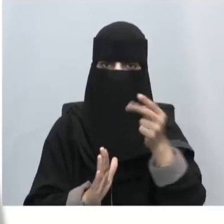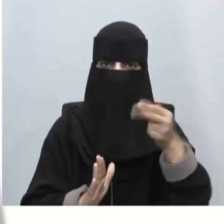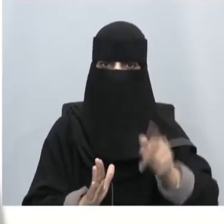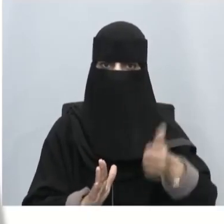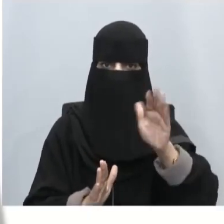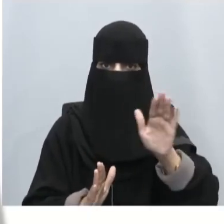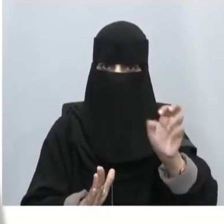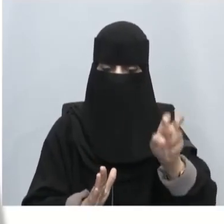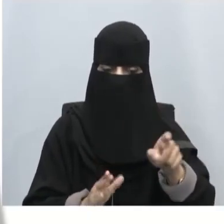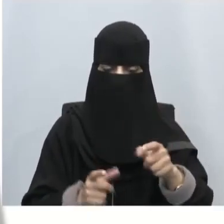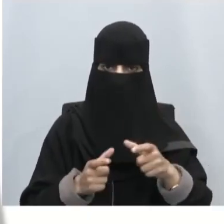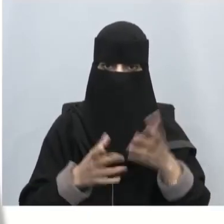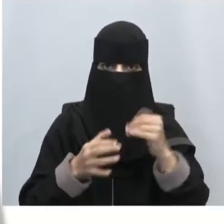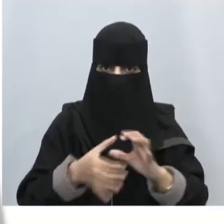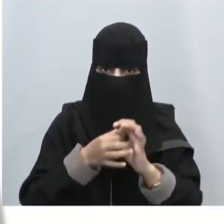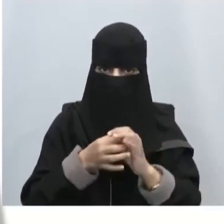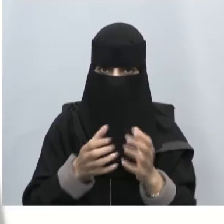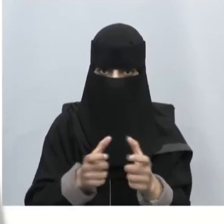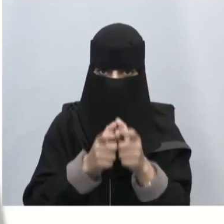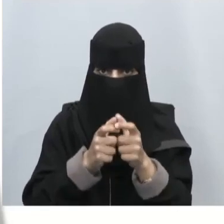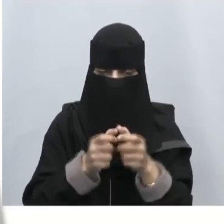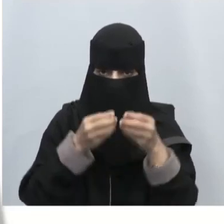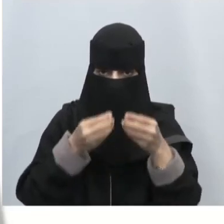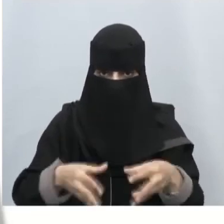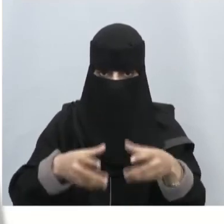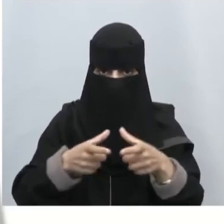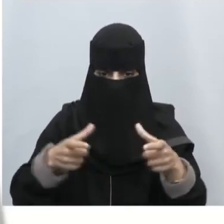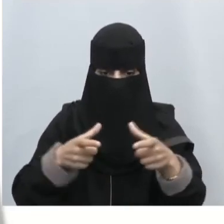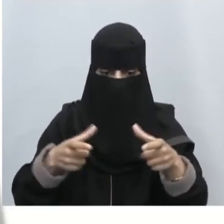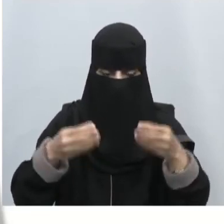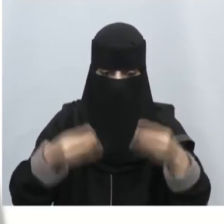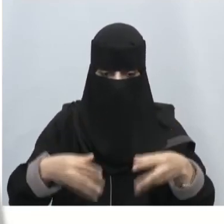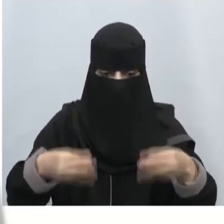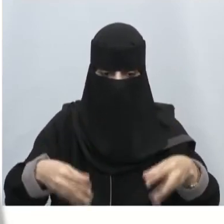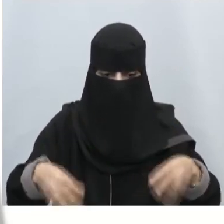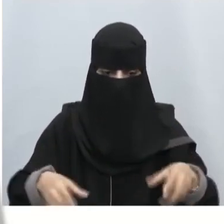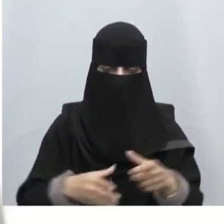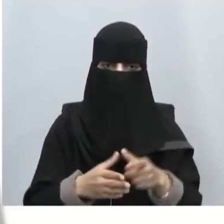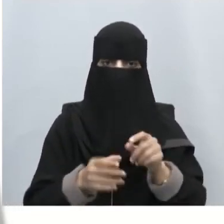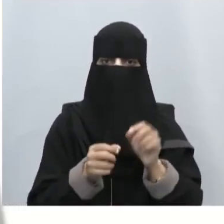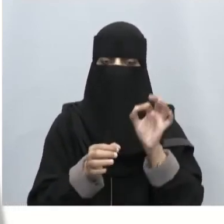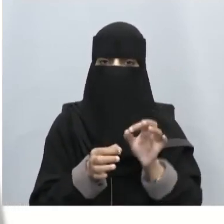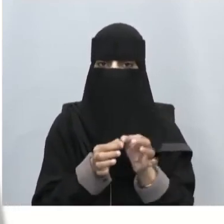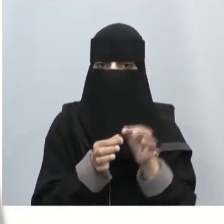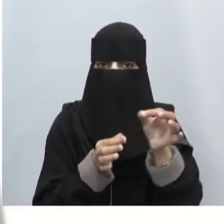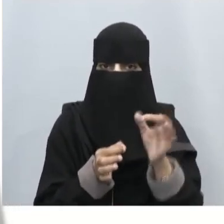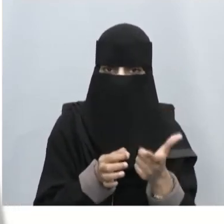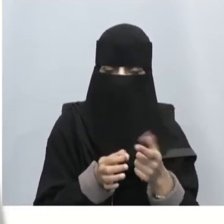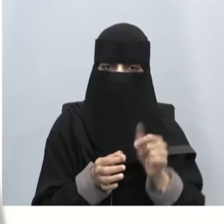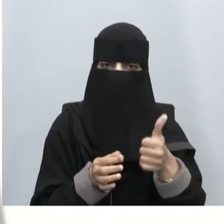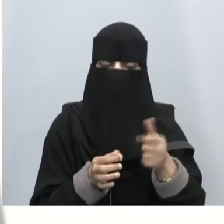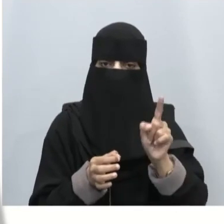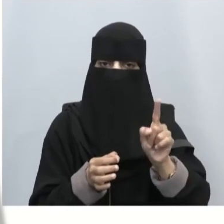وتفكك وحده المسلمين خصوصا في اي الاقاليم في اقليم بلاد الشام في تلك الفتره